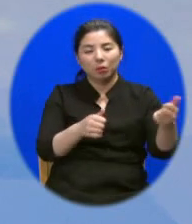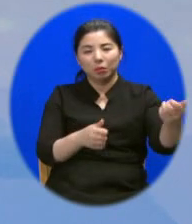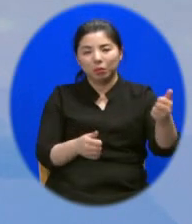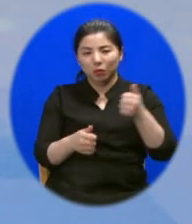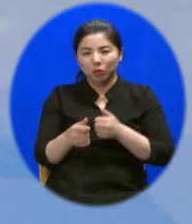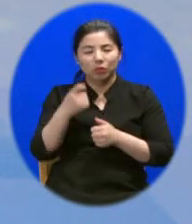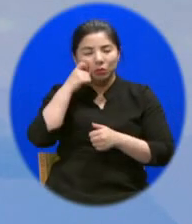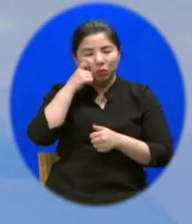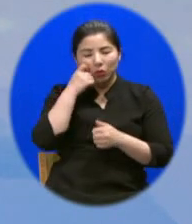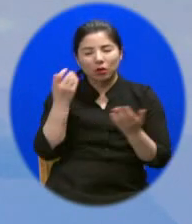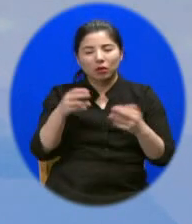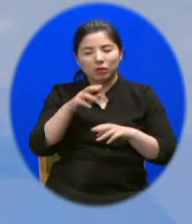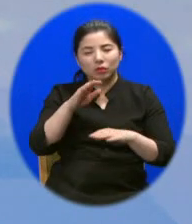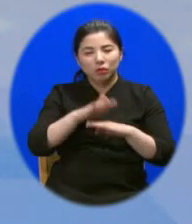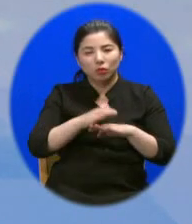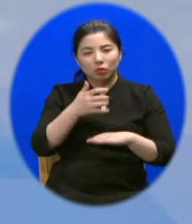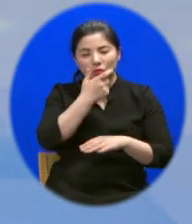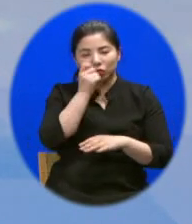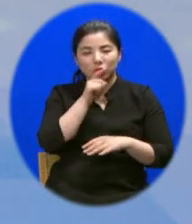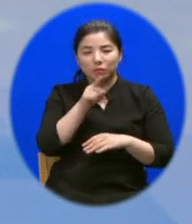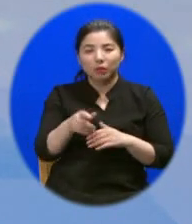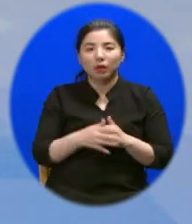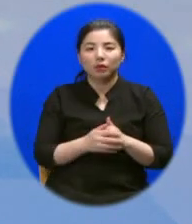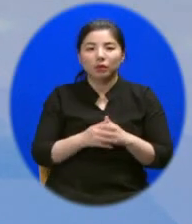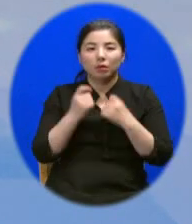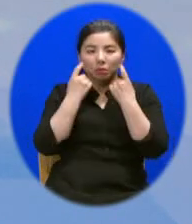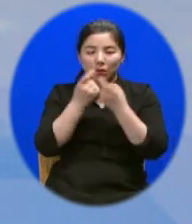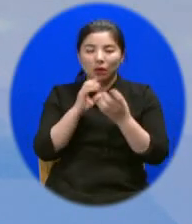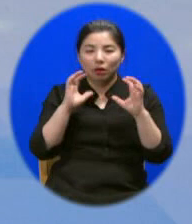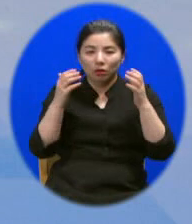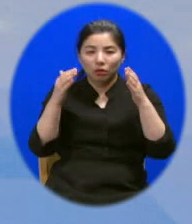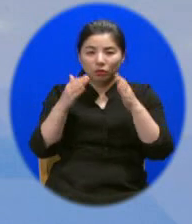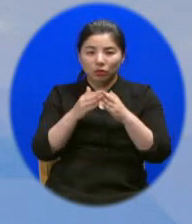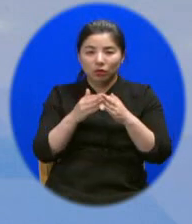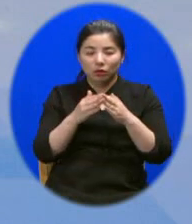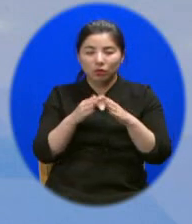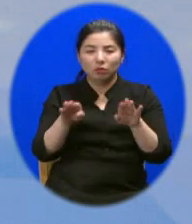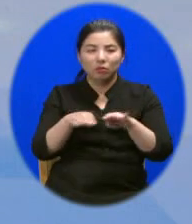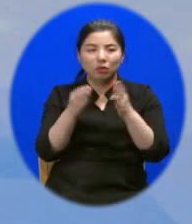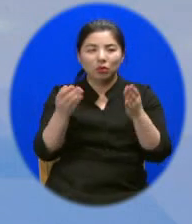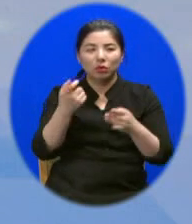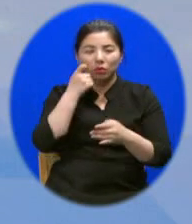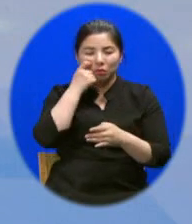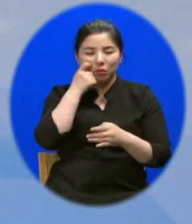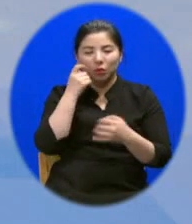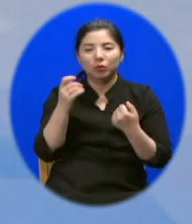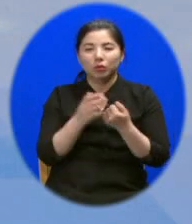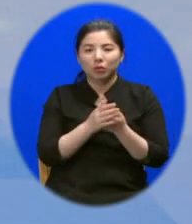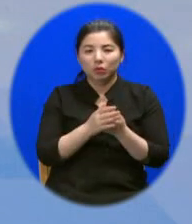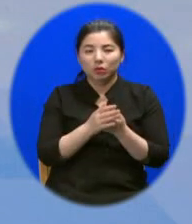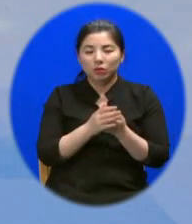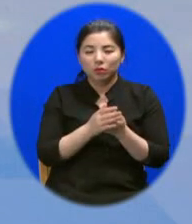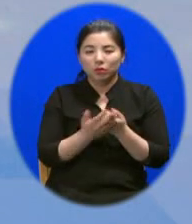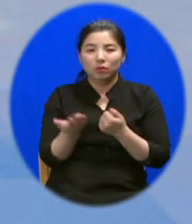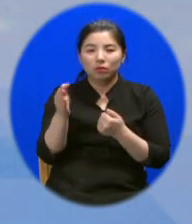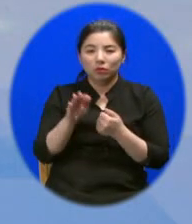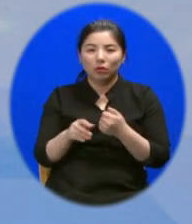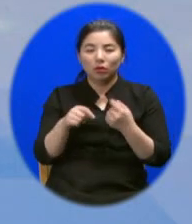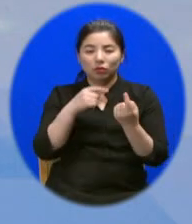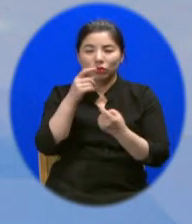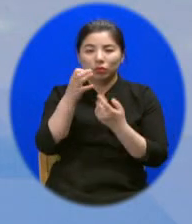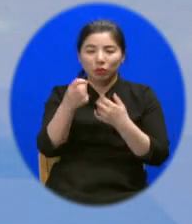호소하고 계시고 어제 만난 분들인데 민간어린이집 있지 않습니까 개월을 못하잖아요 그런데도 운영비